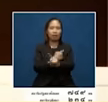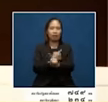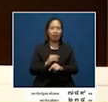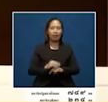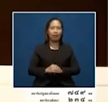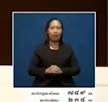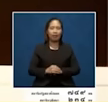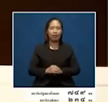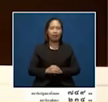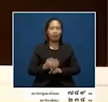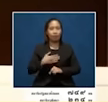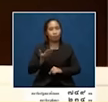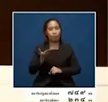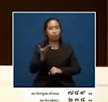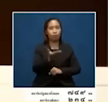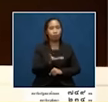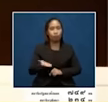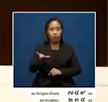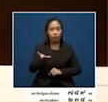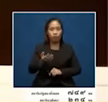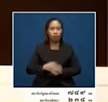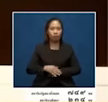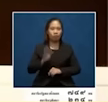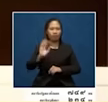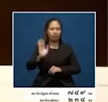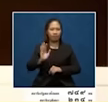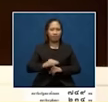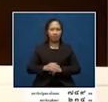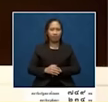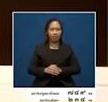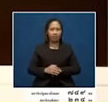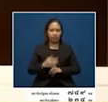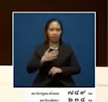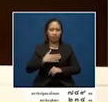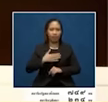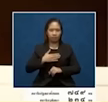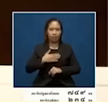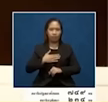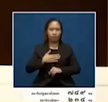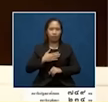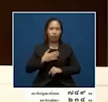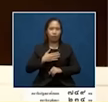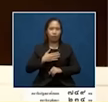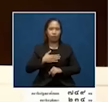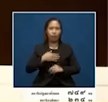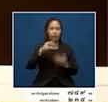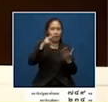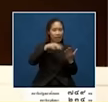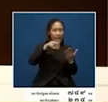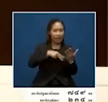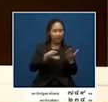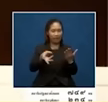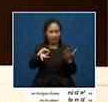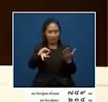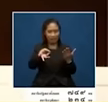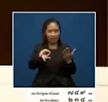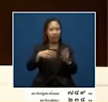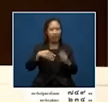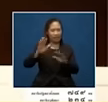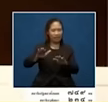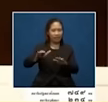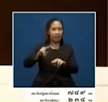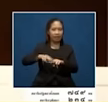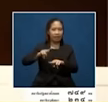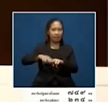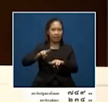เป็นมือสองเป็นไม้สองต่อจากท่านประธานวันนอแล้ววันนี้ท่านประธานวันนอก็ต้องรู้อยู่แล้วว่าจะมีแขกมาเยือนสภ